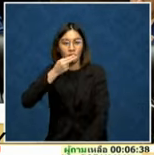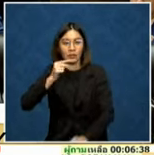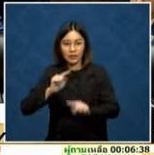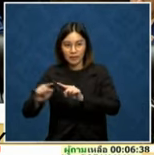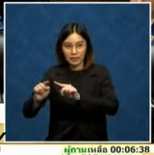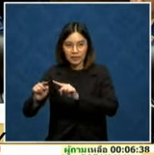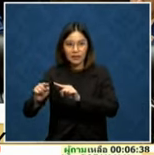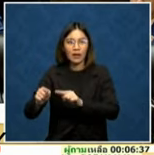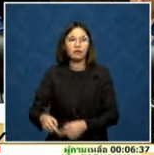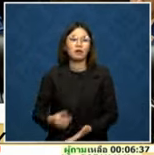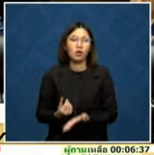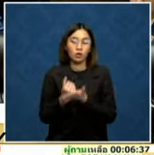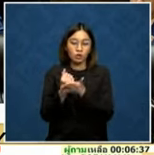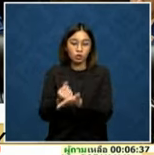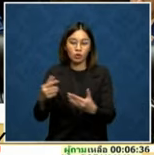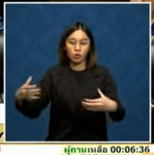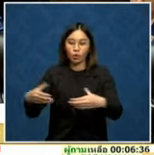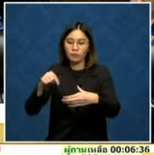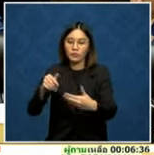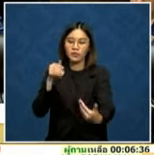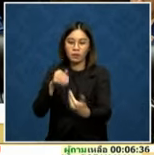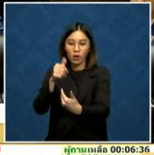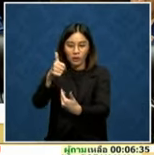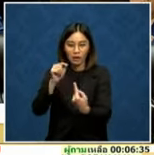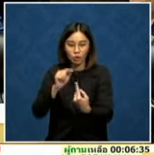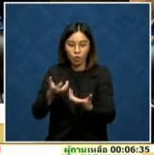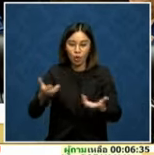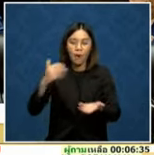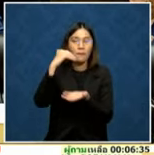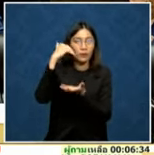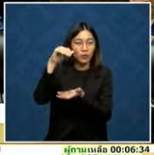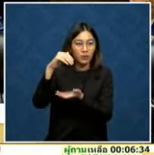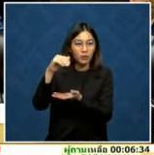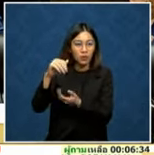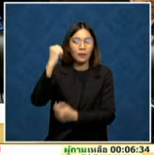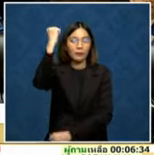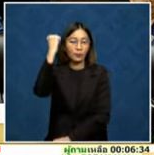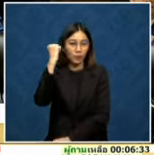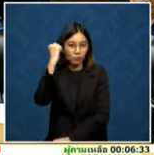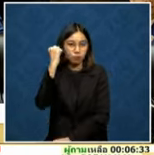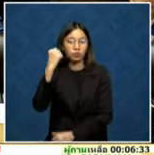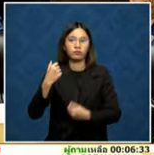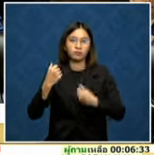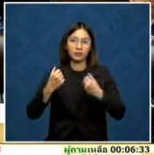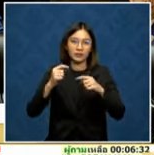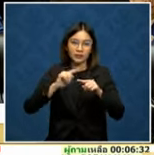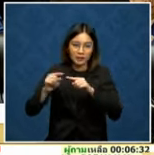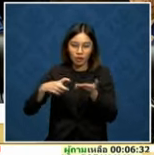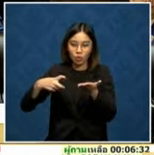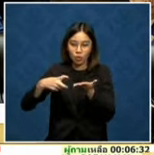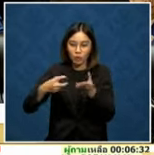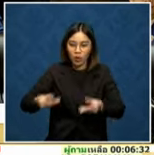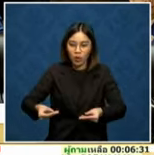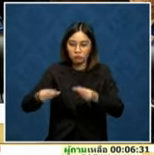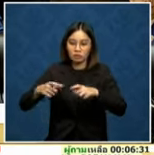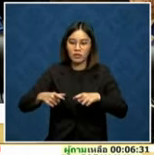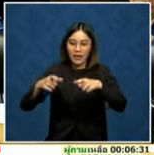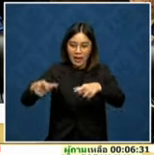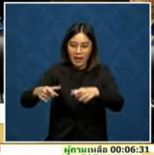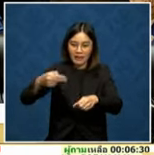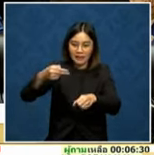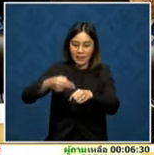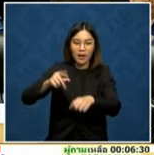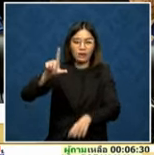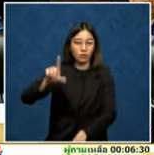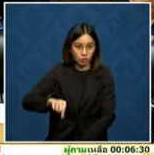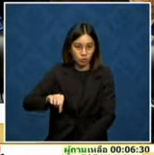ท่านอาจจะเลือกอหนุเฉพาอกลุมก็ได้เช่นผ้าขนส่งรถร isolated jobsจาก KuPONG้เขาได้มีน้มนที่ม